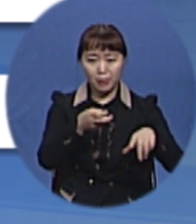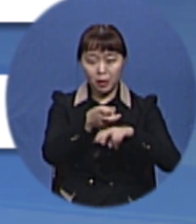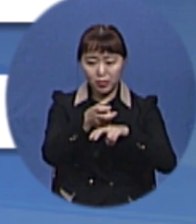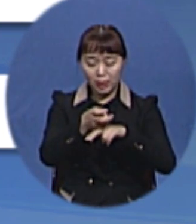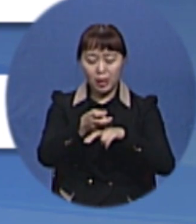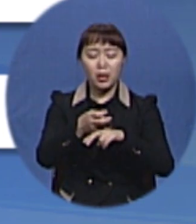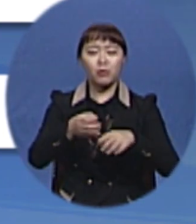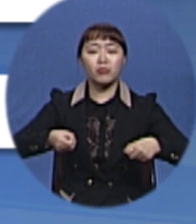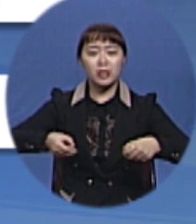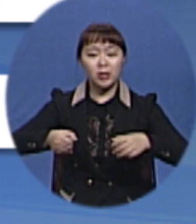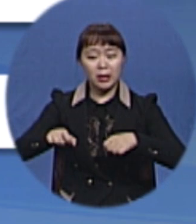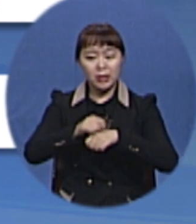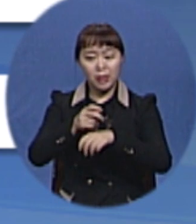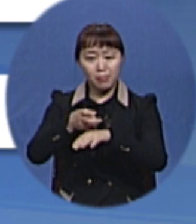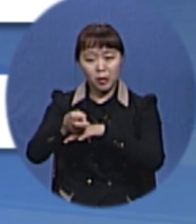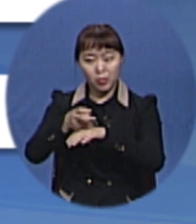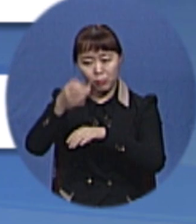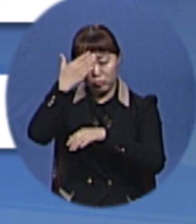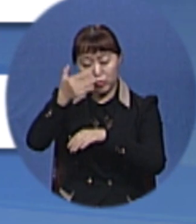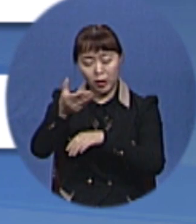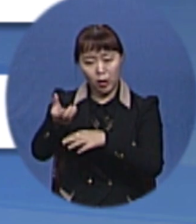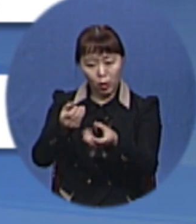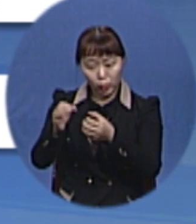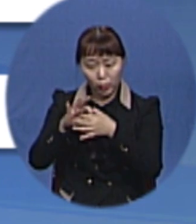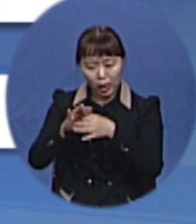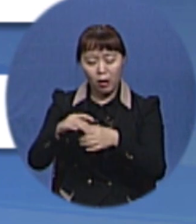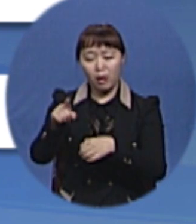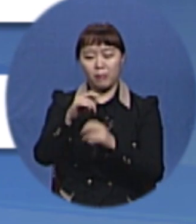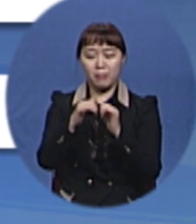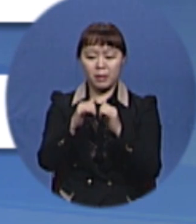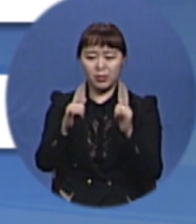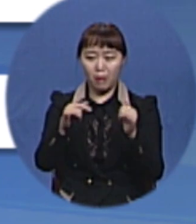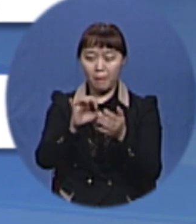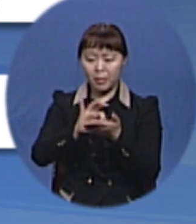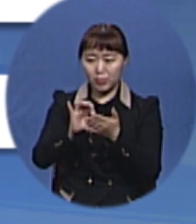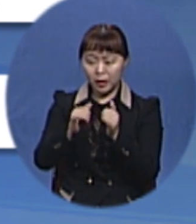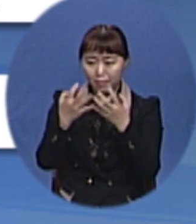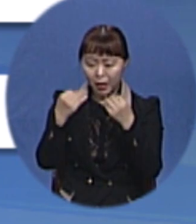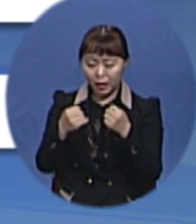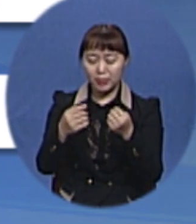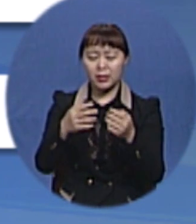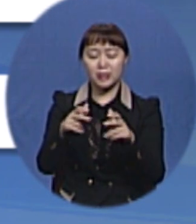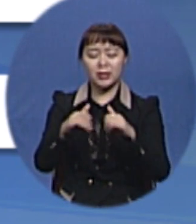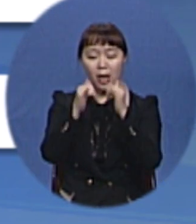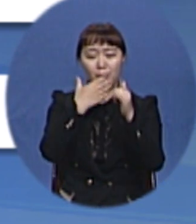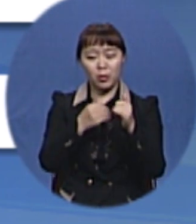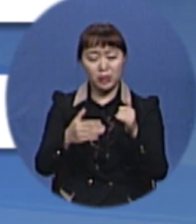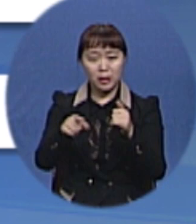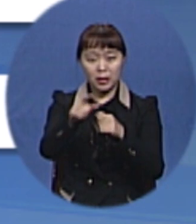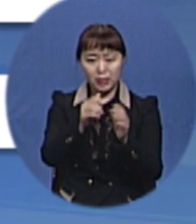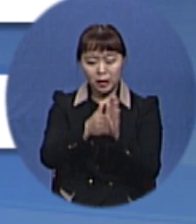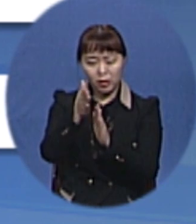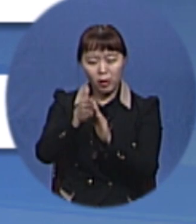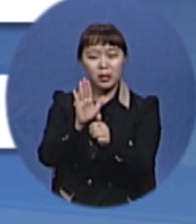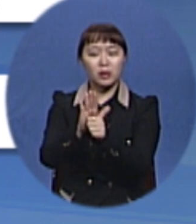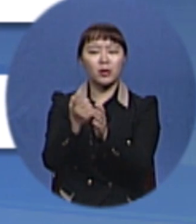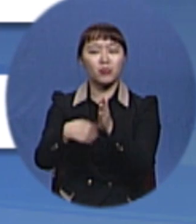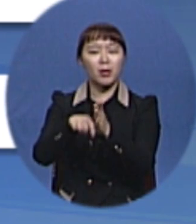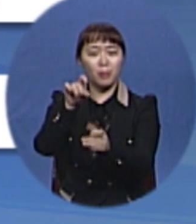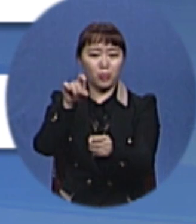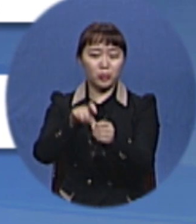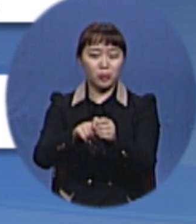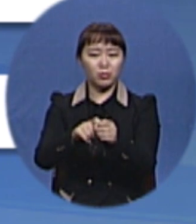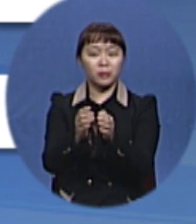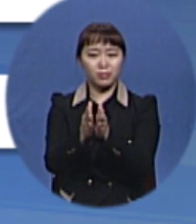휠체어 특정 버스의 무상 대여를 통해 이용자가 많은 사회복지기관의 원활한 외부 활동을 돕기 위한 취지를 가지고